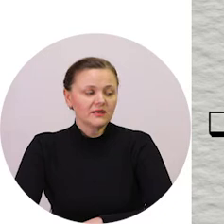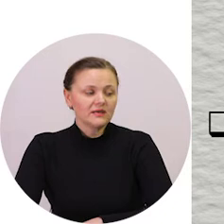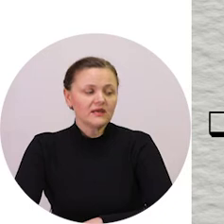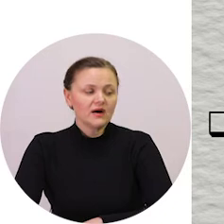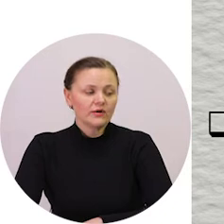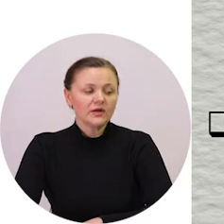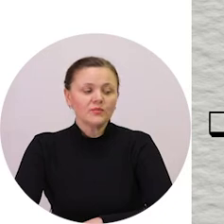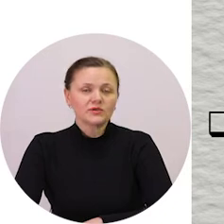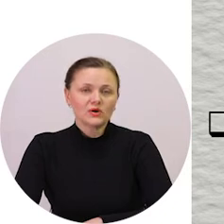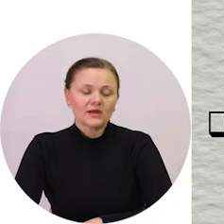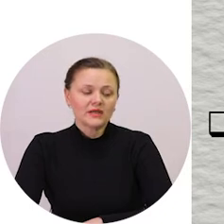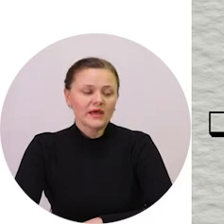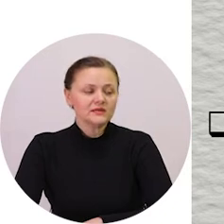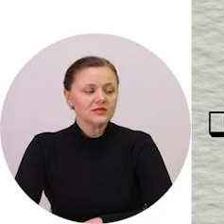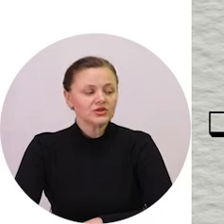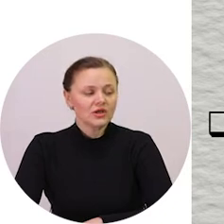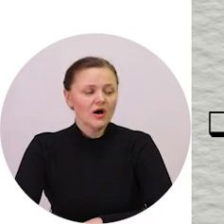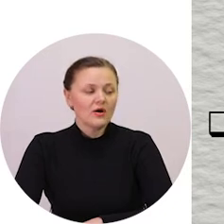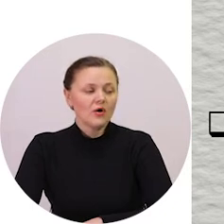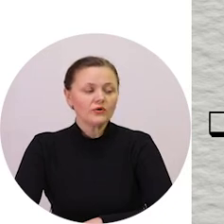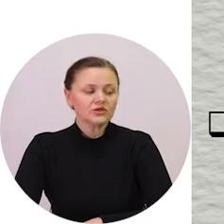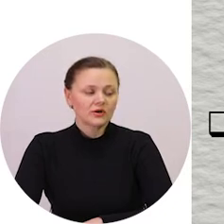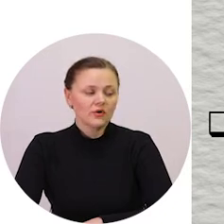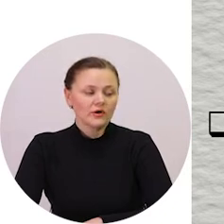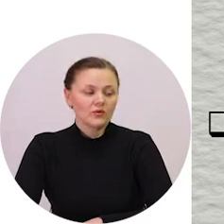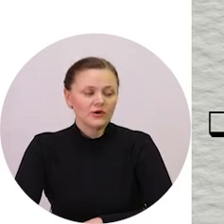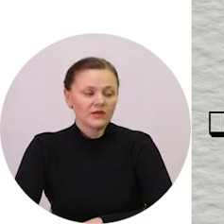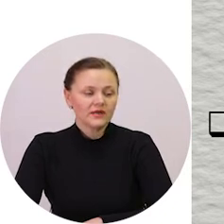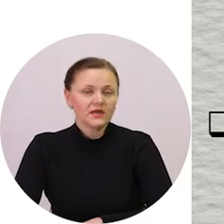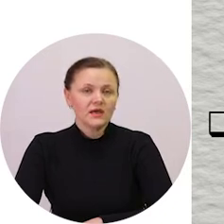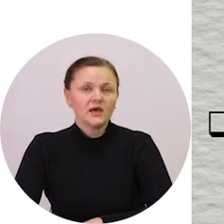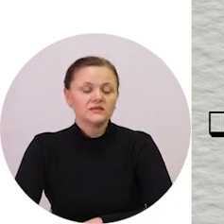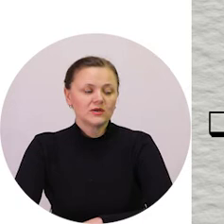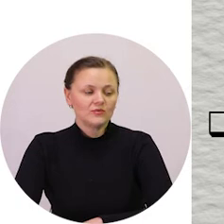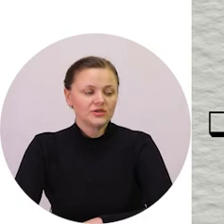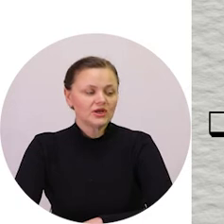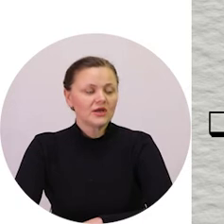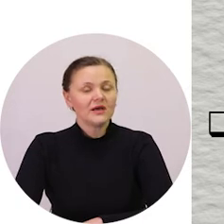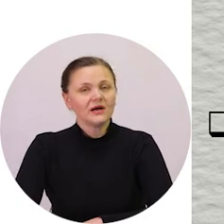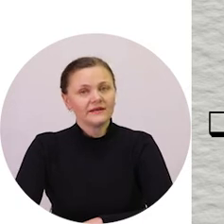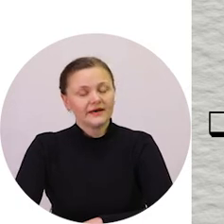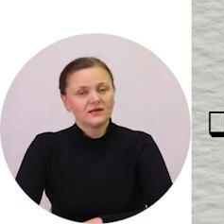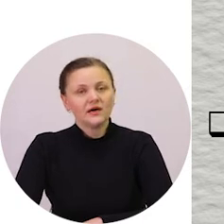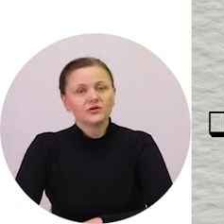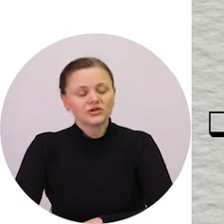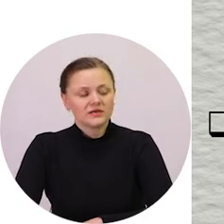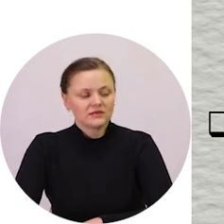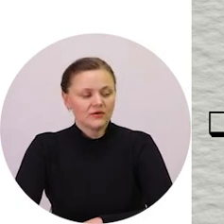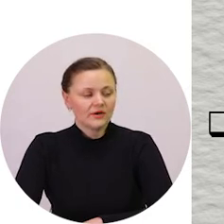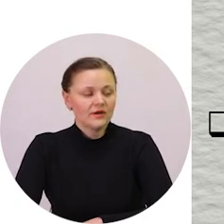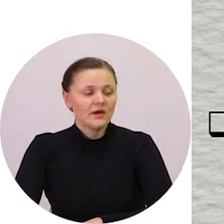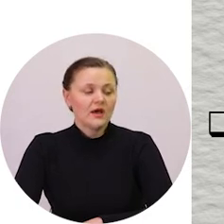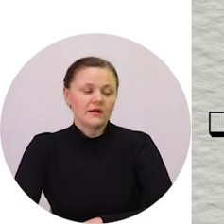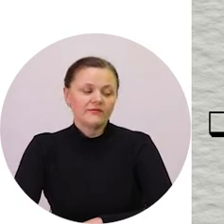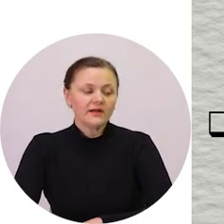Posibilitatea neîngrădită a oricărei persoane de a exercita orice rol în comunitate se numește egalitatea